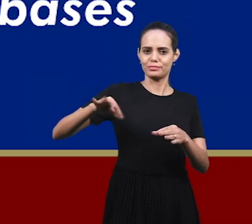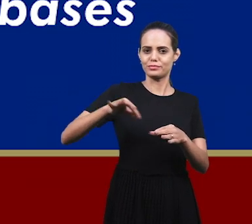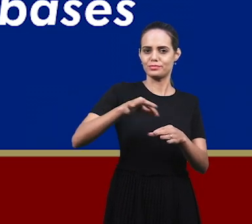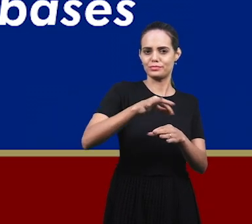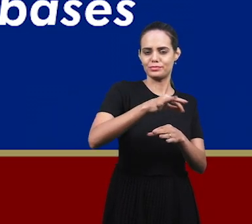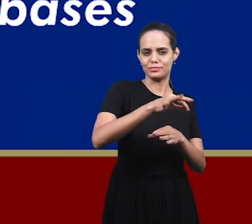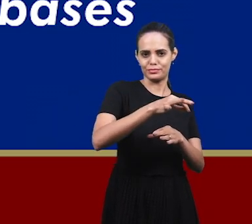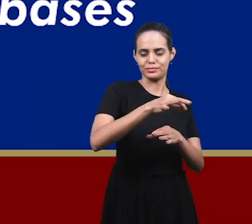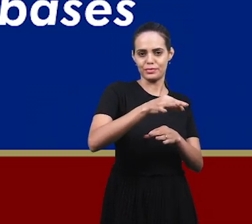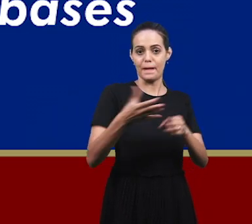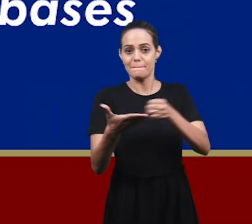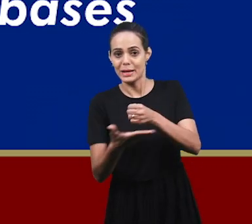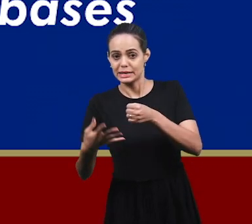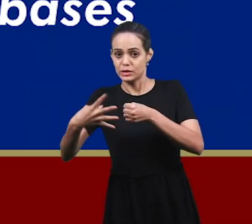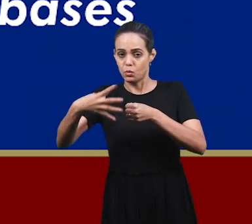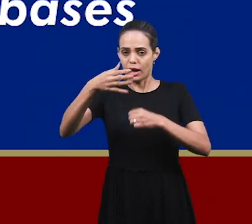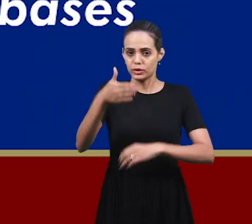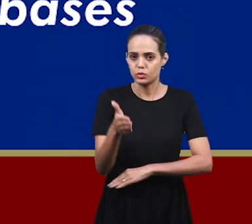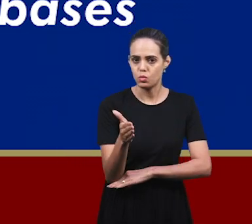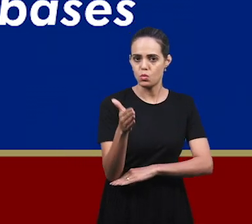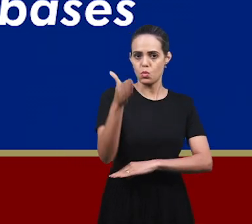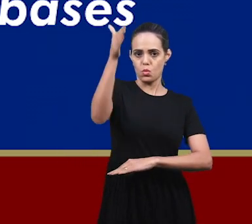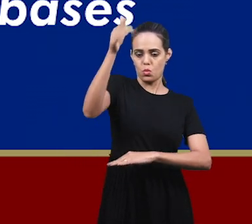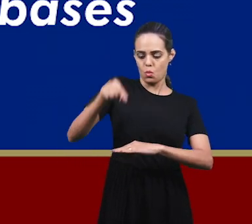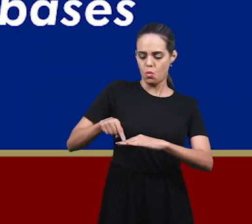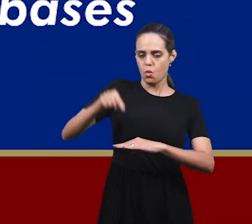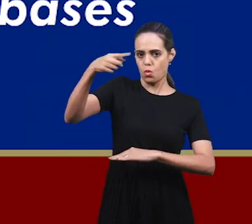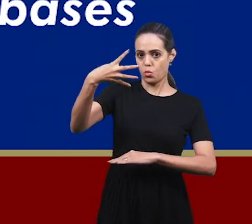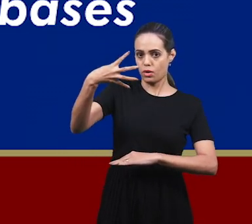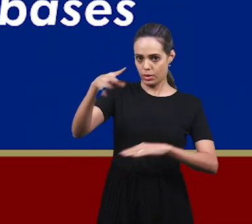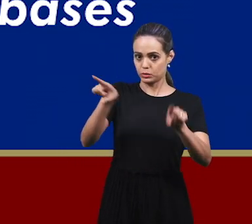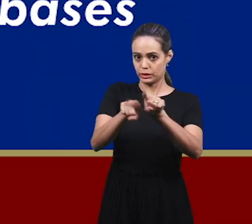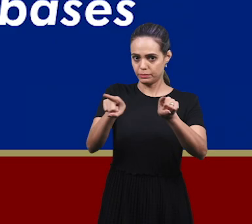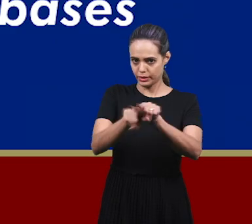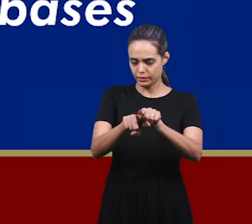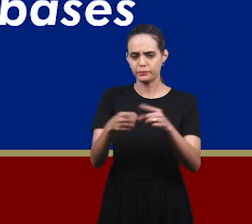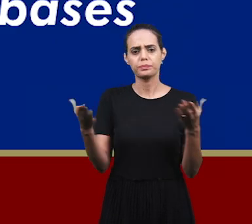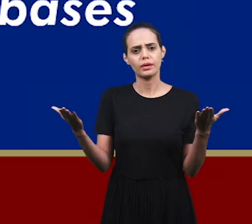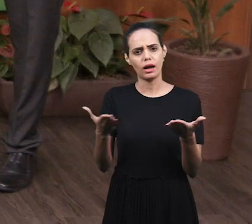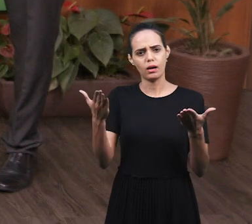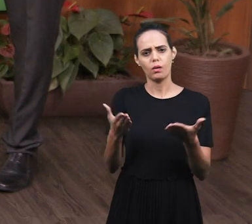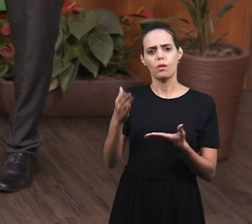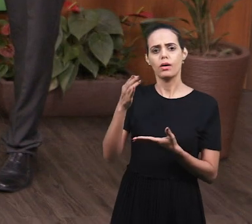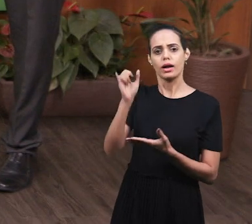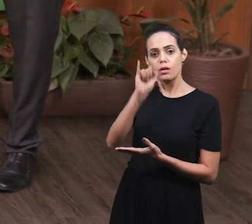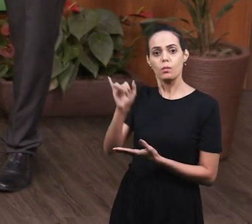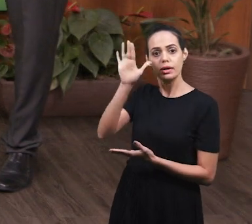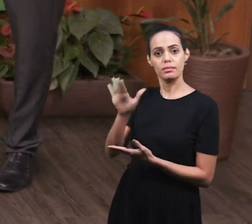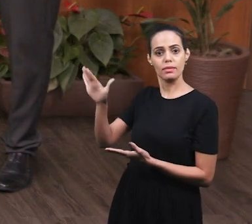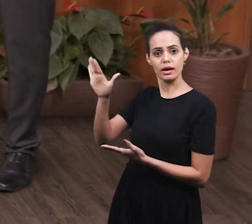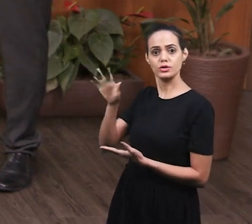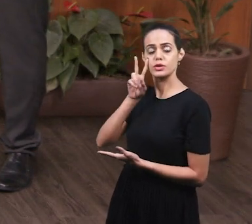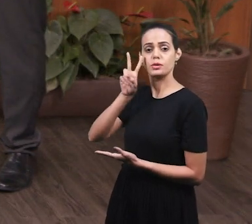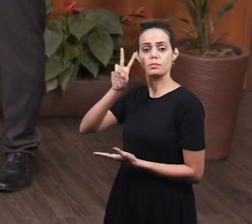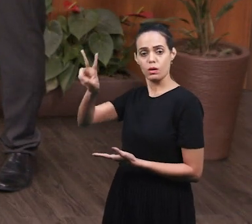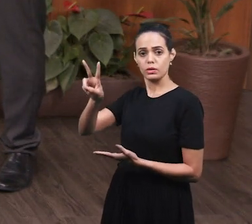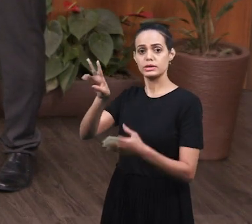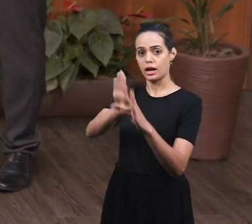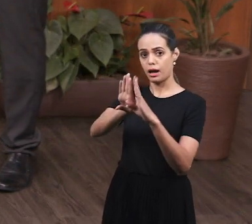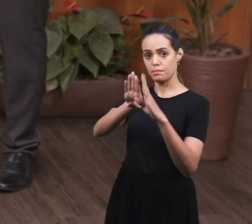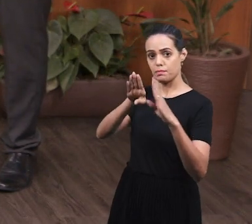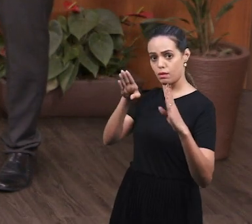quatre bases. Nous allons voir maintenant une figure illustrative de la